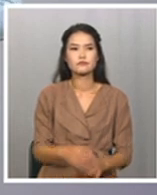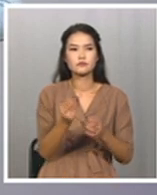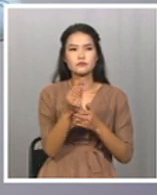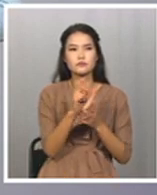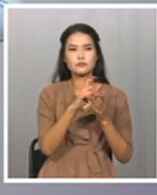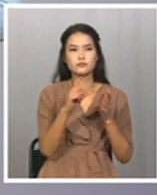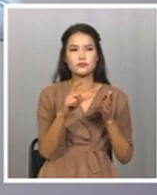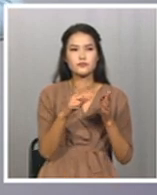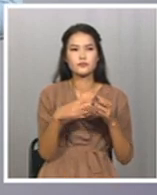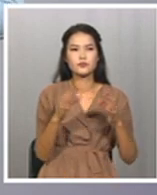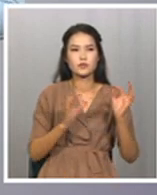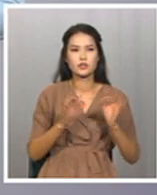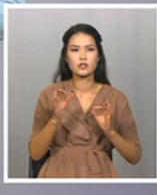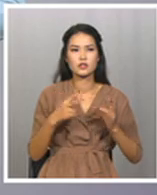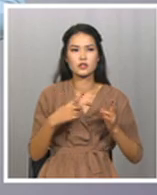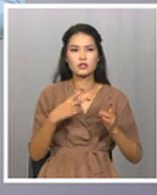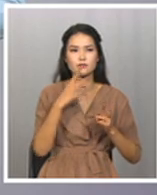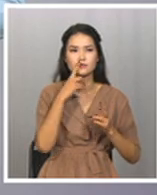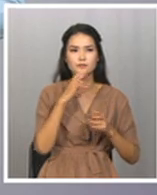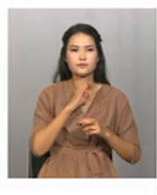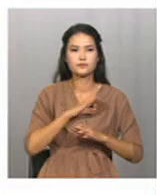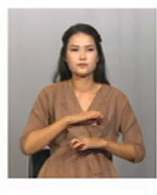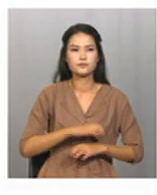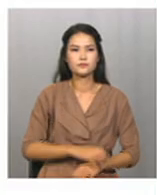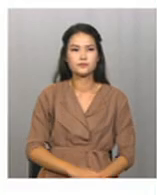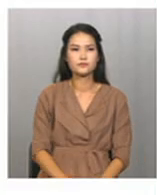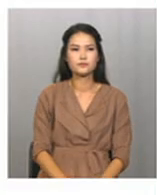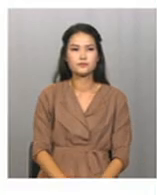Мәтіндерді салыстыра талдаңыз.